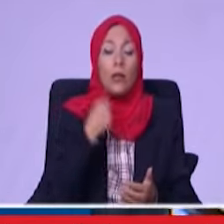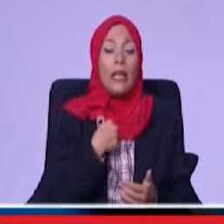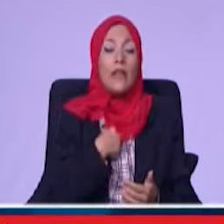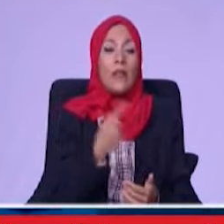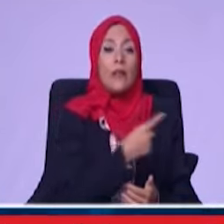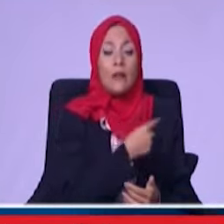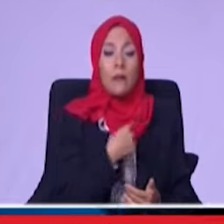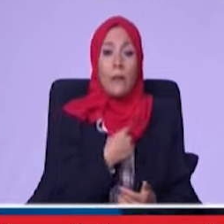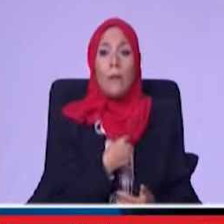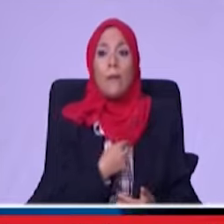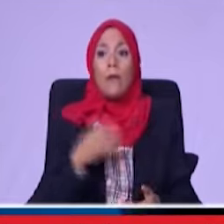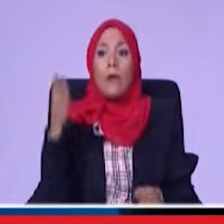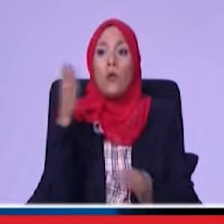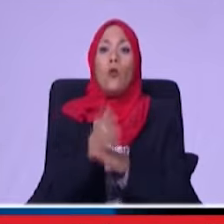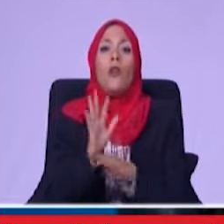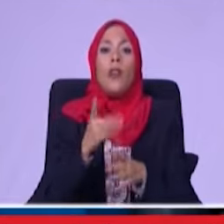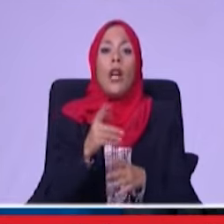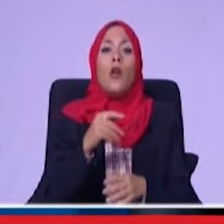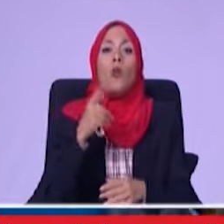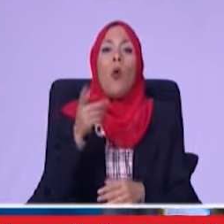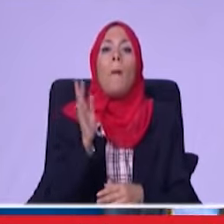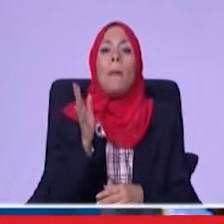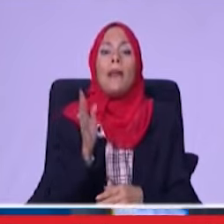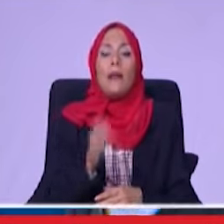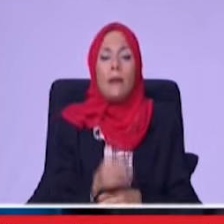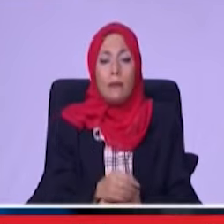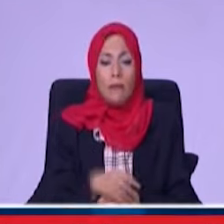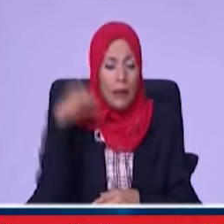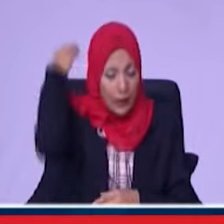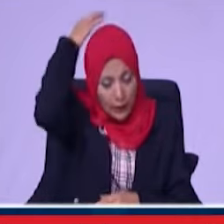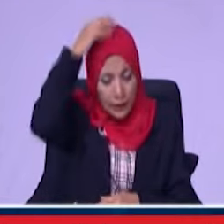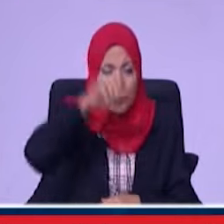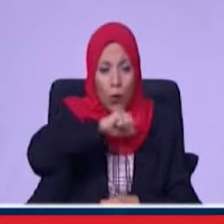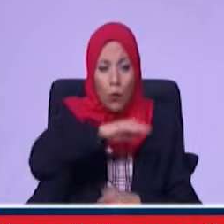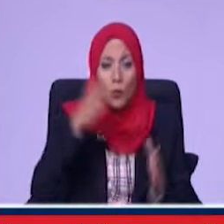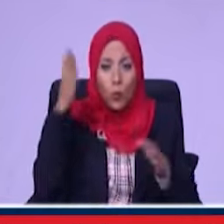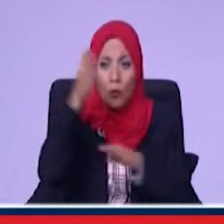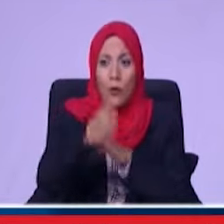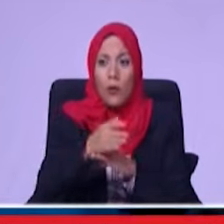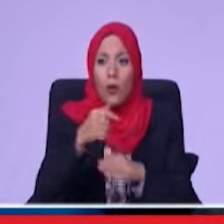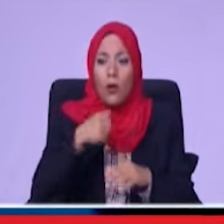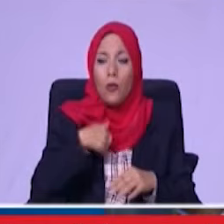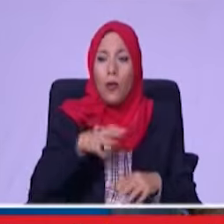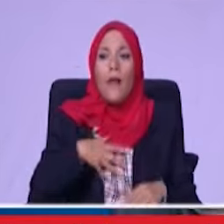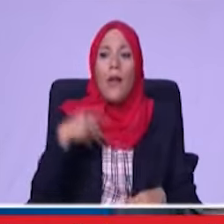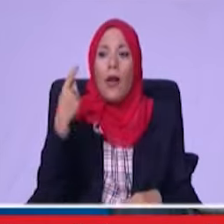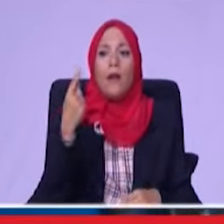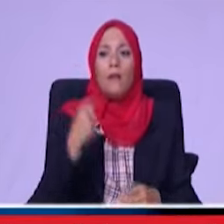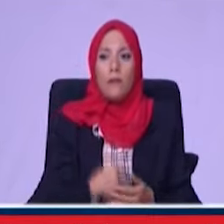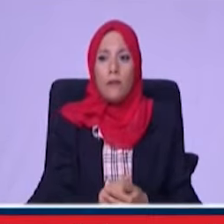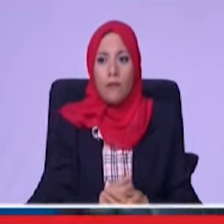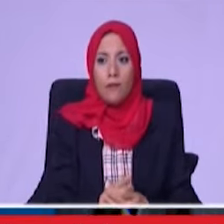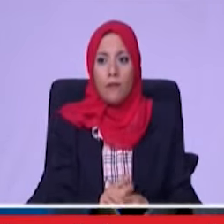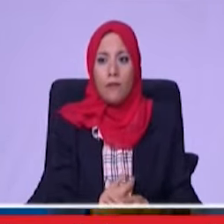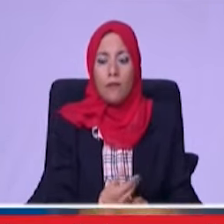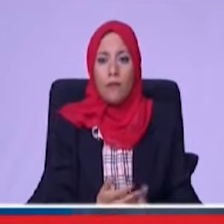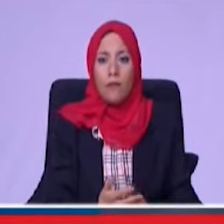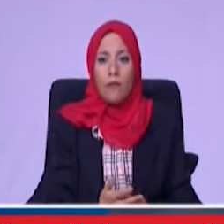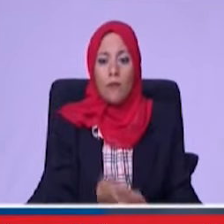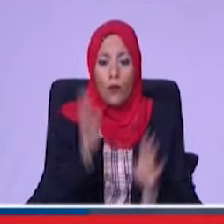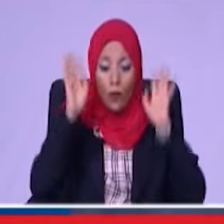نفسي، اذهبوا إلى محمد. فسيدنا النبي محمد صلى الله عليه وسلم يقول أنا لها، فينطلق يسجد تحت